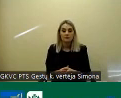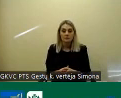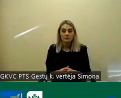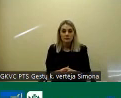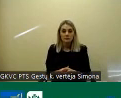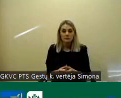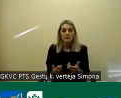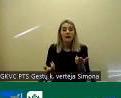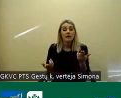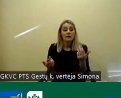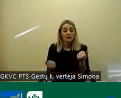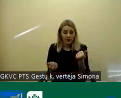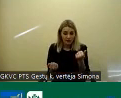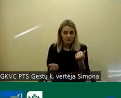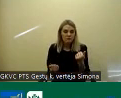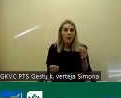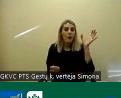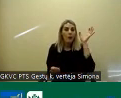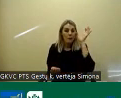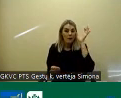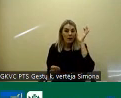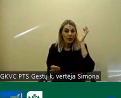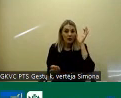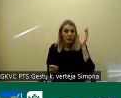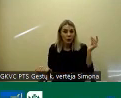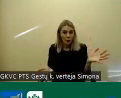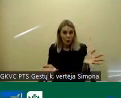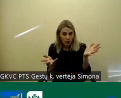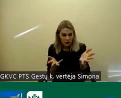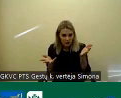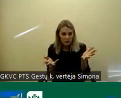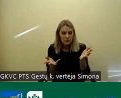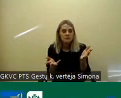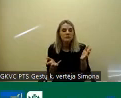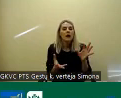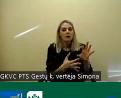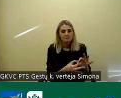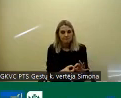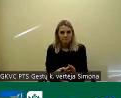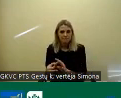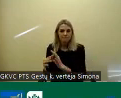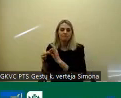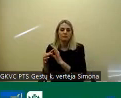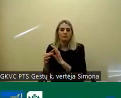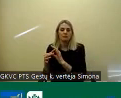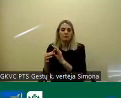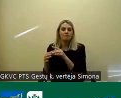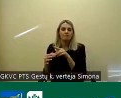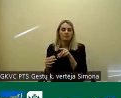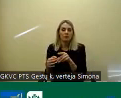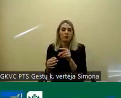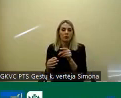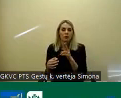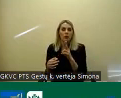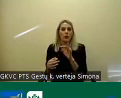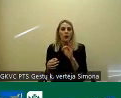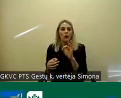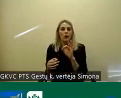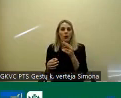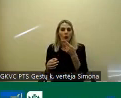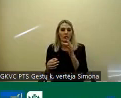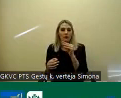su kompetencijų ugdymu yra labai susietas ir kontekstualumas, būtent, kad